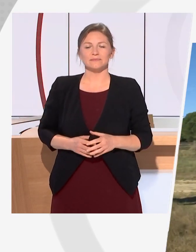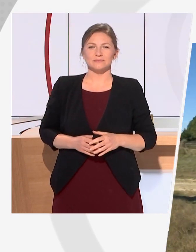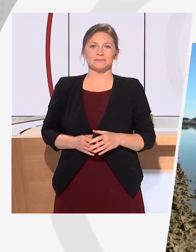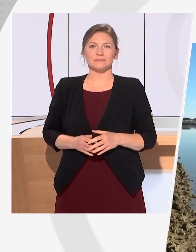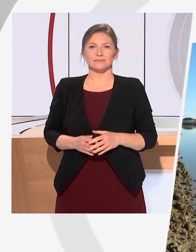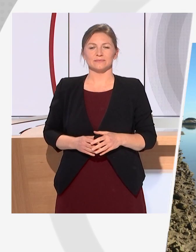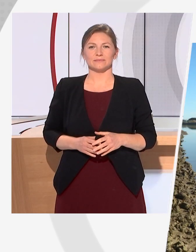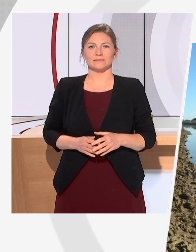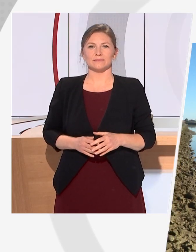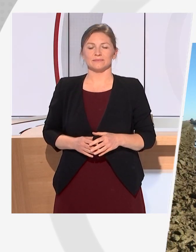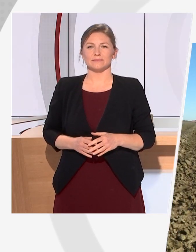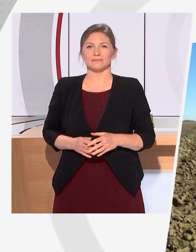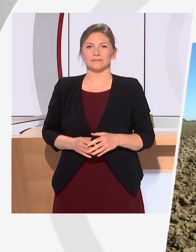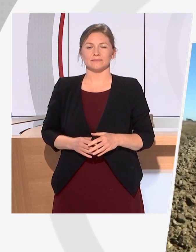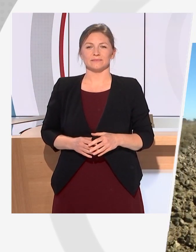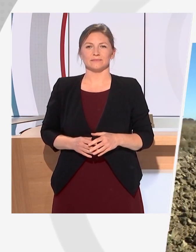augmentée, on va dire.